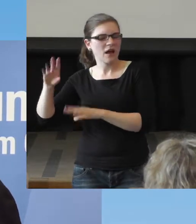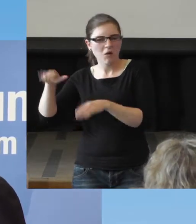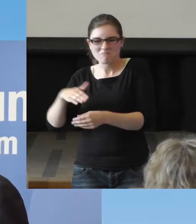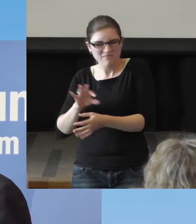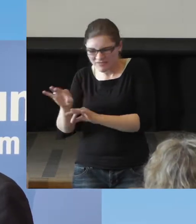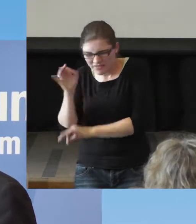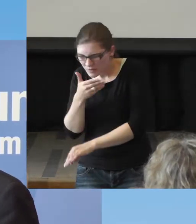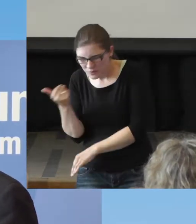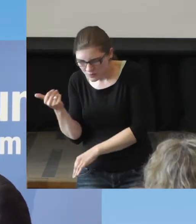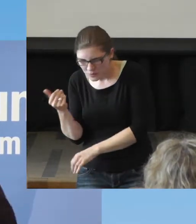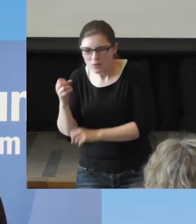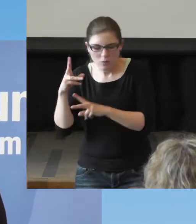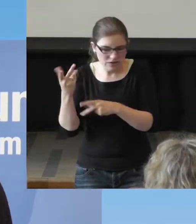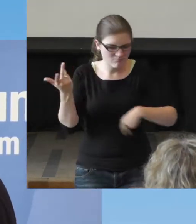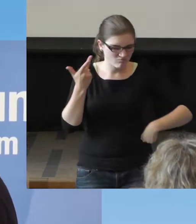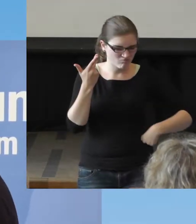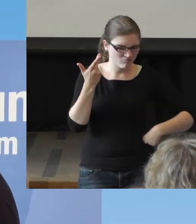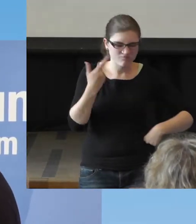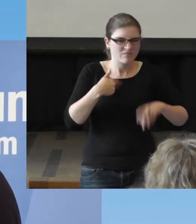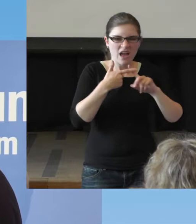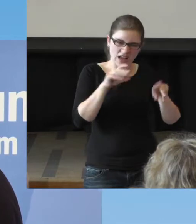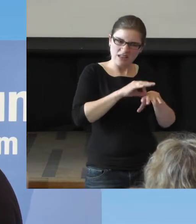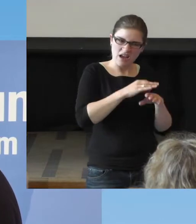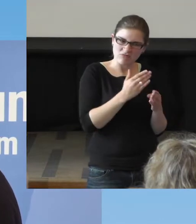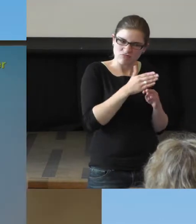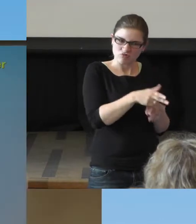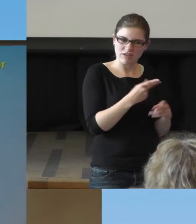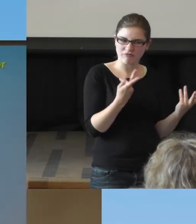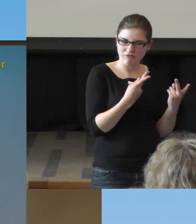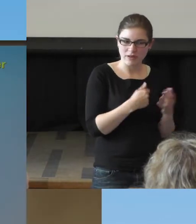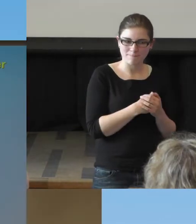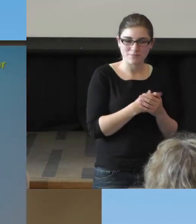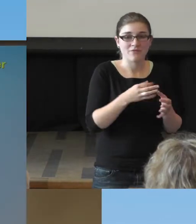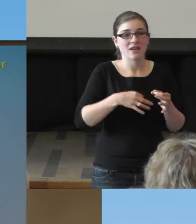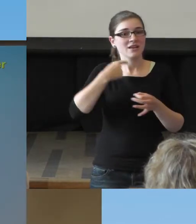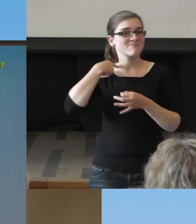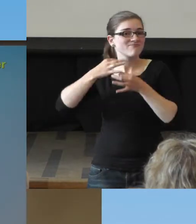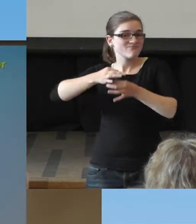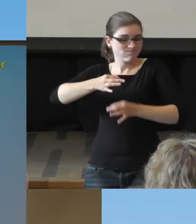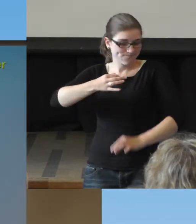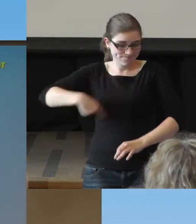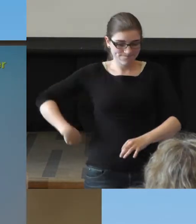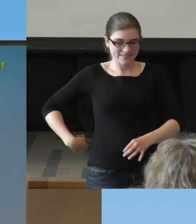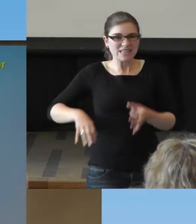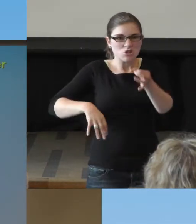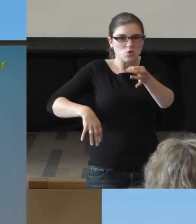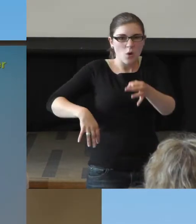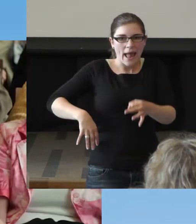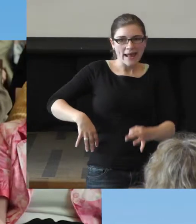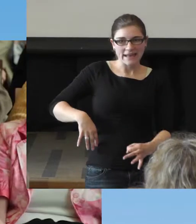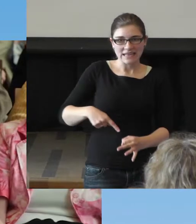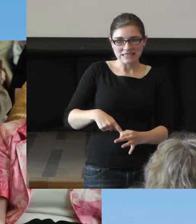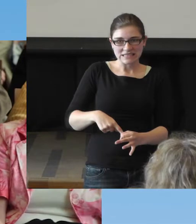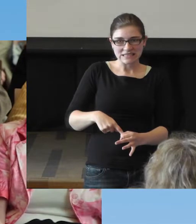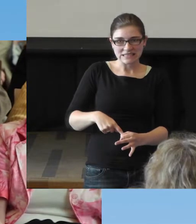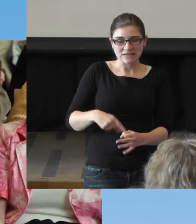gefunden. Jetzt müssen wir sie mal wohin schicken. Naja, also es könnte zum Beispiel ein enger Wirbelkanal in der Lendenwirbelsäule vorliegen oder es